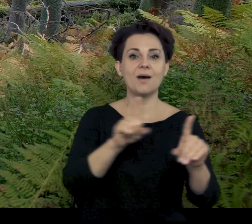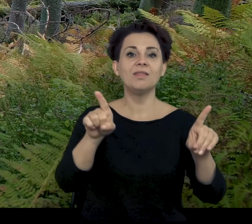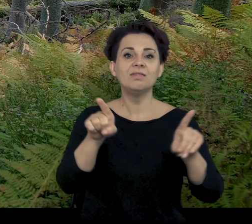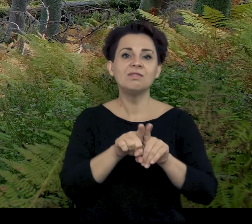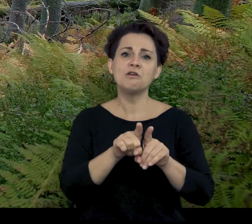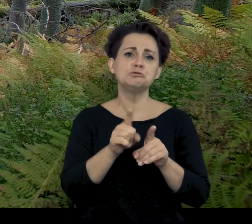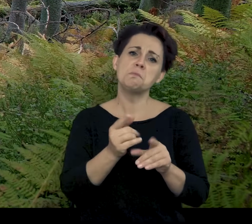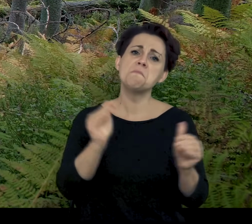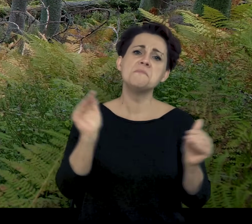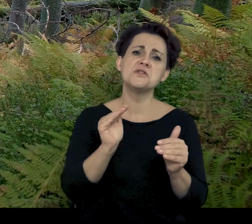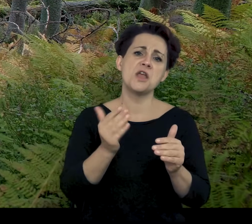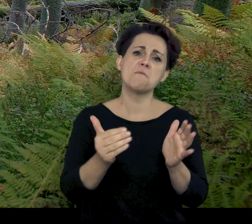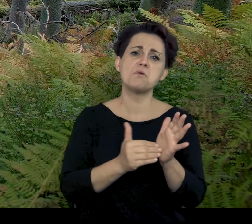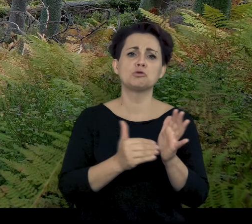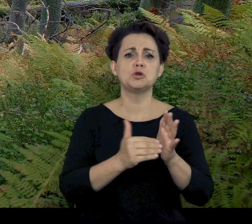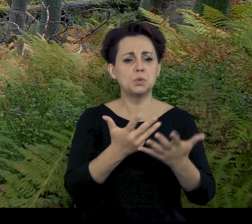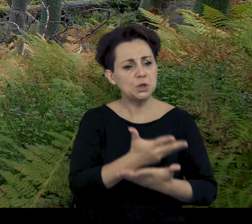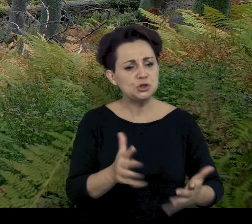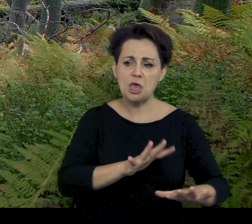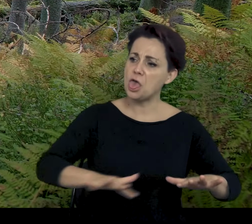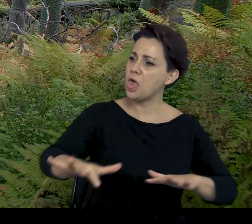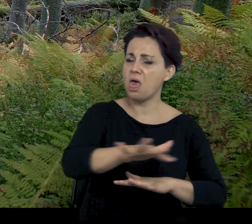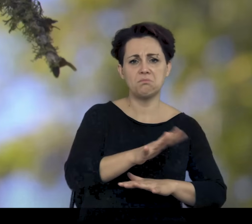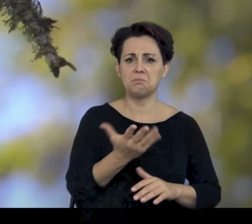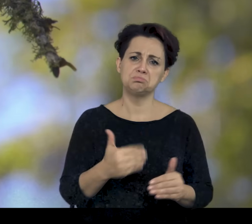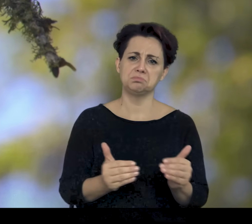i mniejsze wymagania siedliskowe.